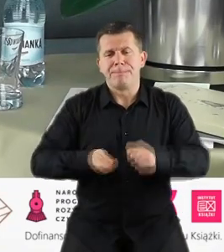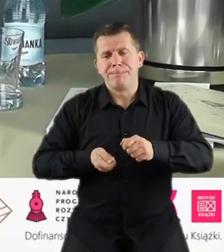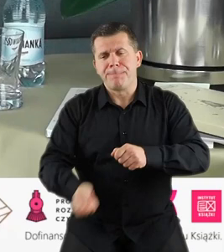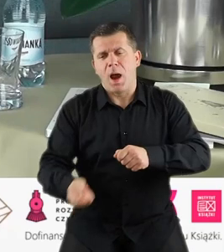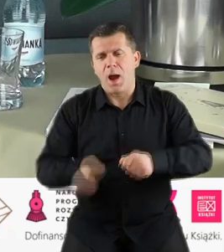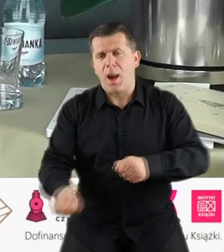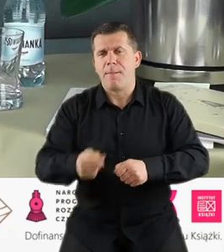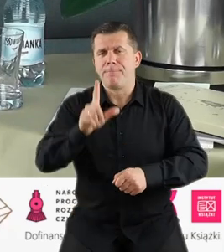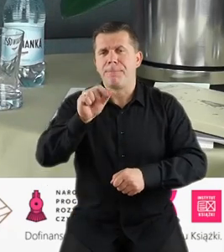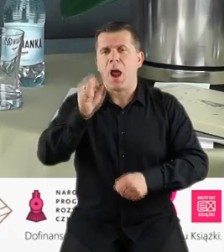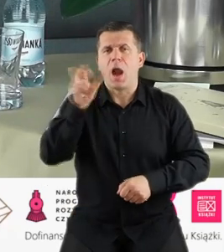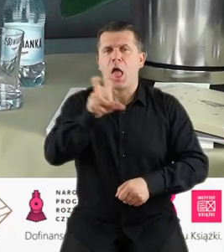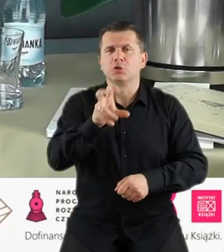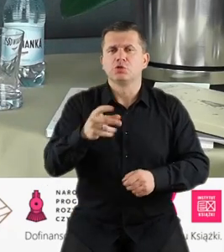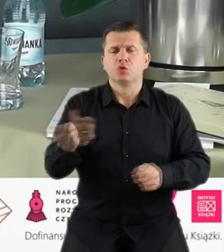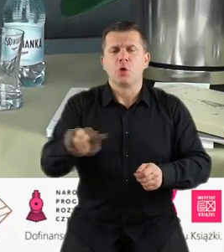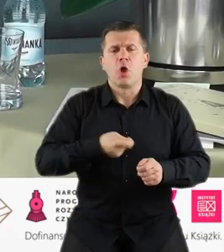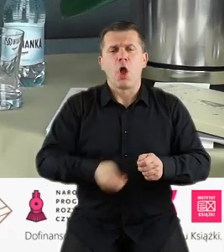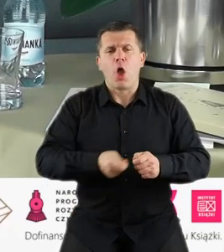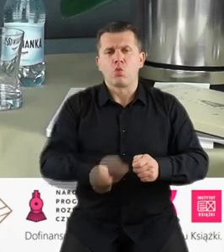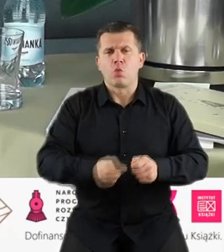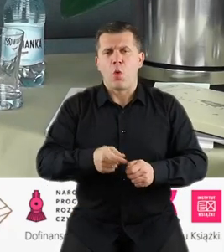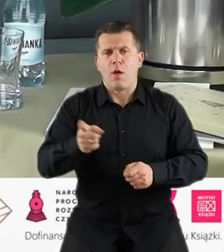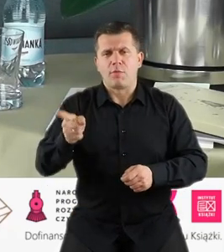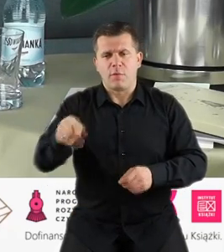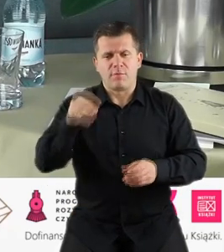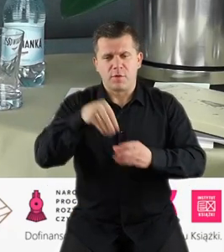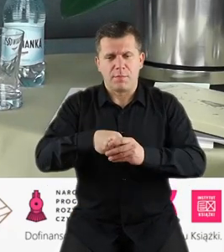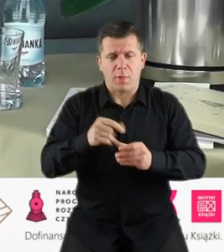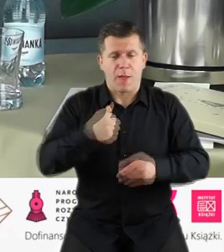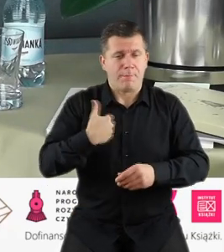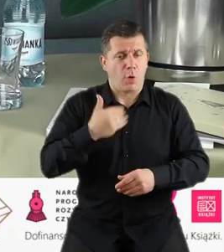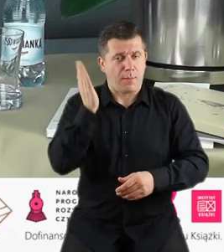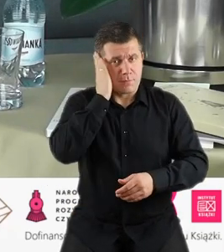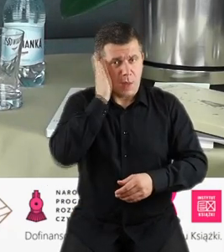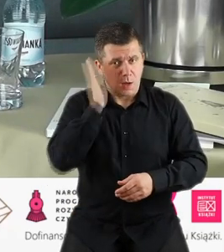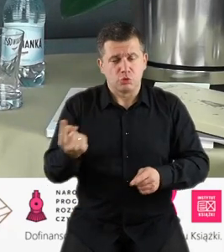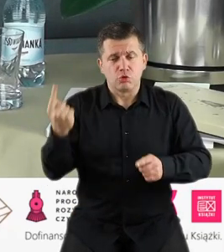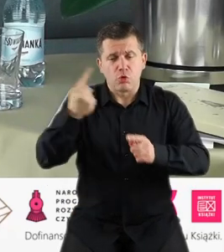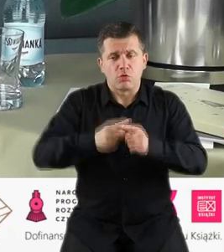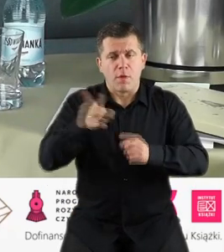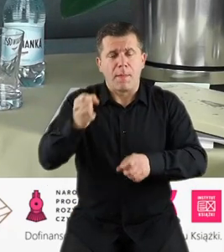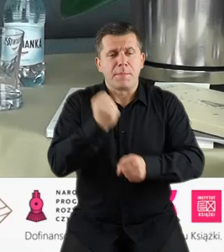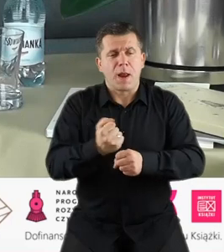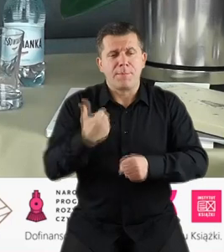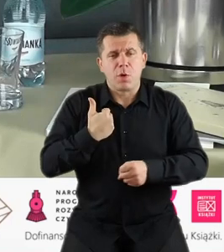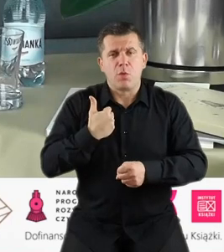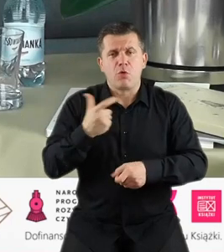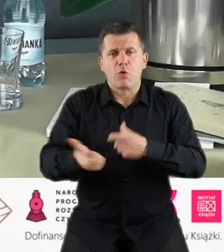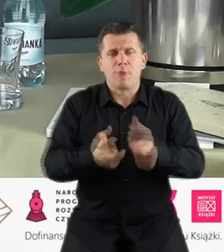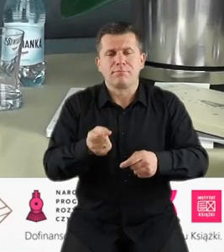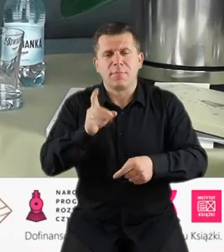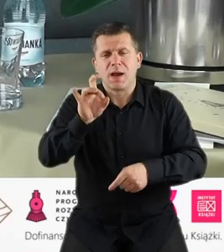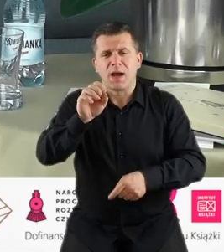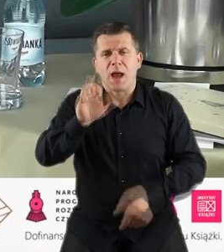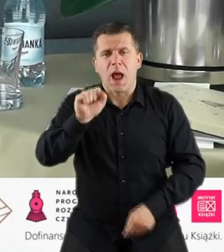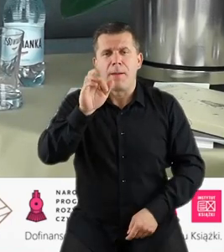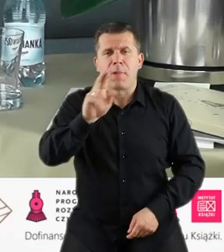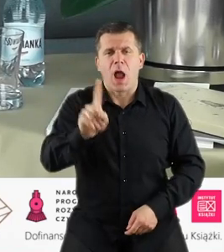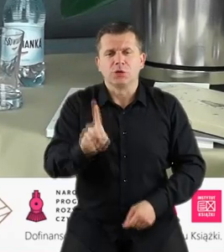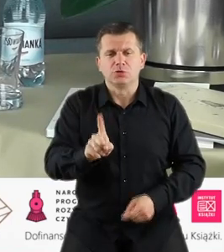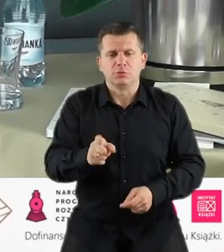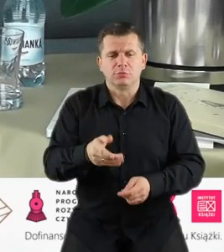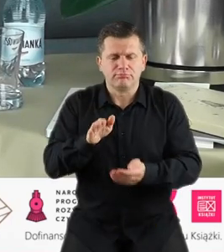kotłowni w ośrodku zdrowia, gdzie mieszkałam, był jednocześnie dorywczo grabarzem, więc ja mu tam asystowałam z